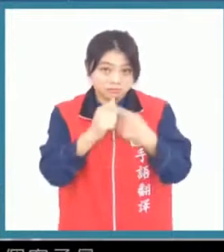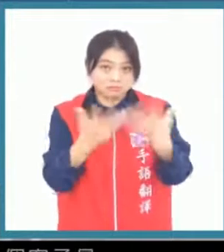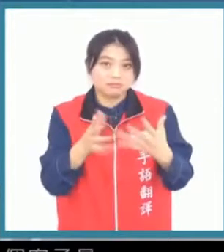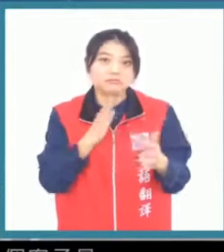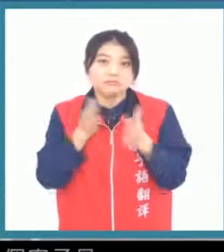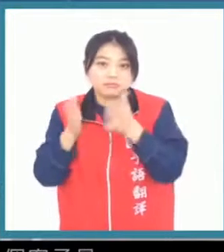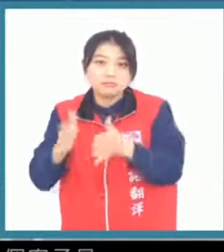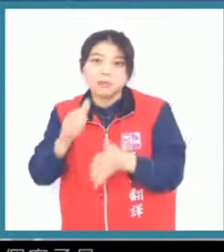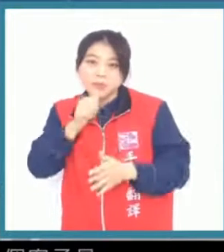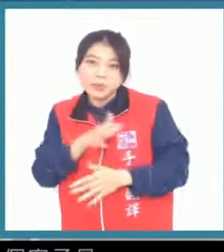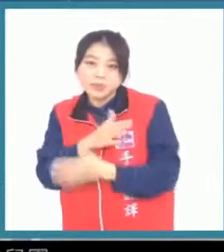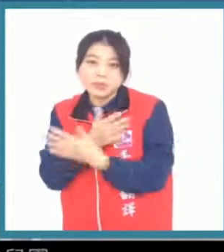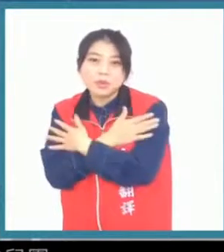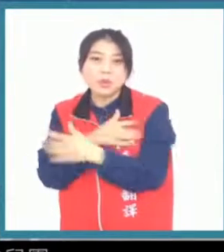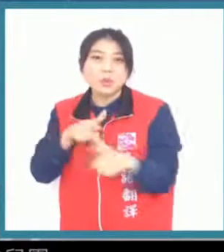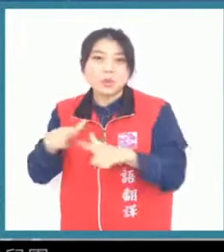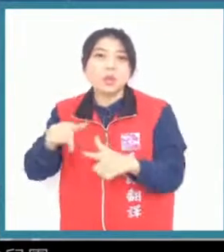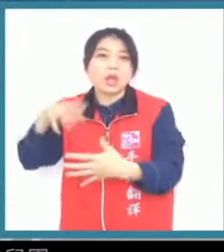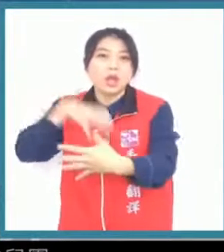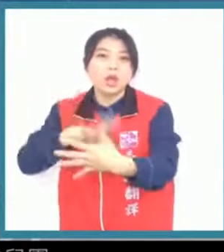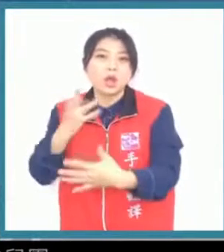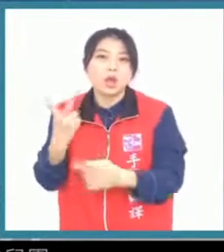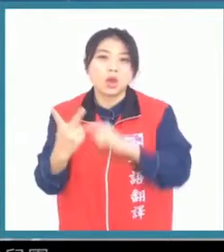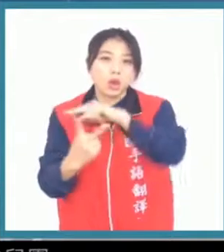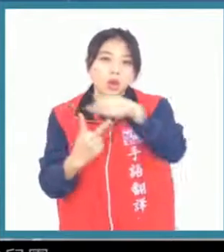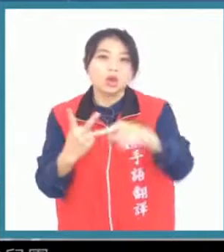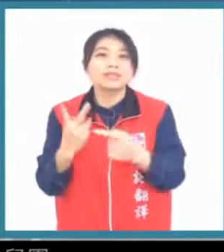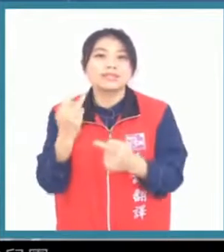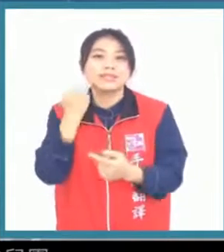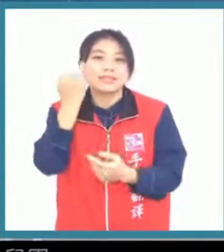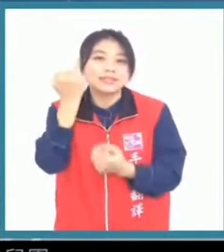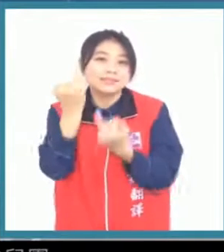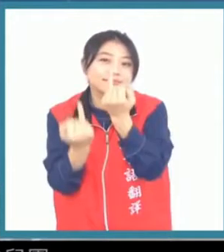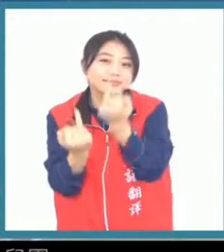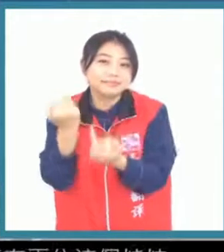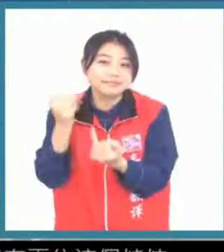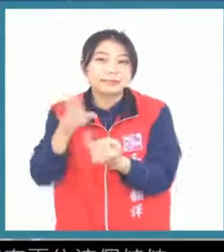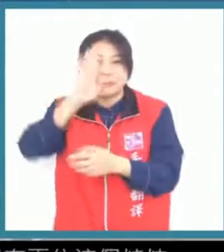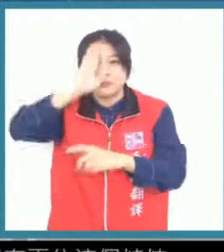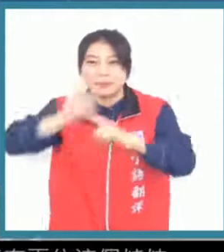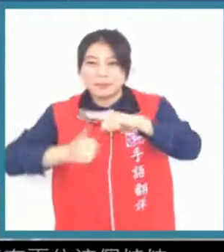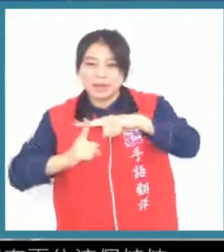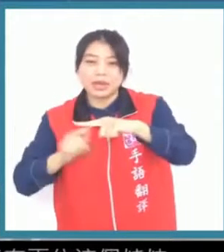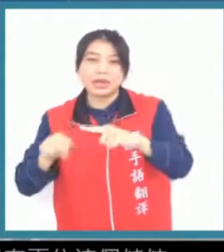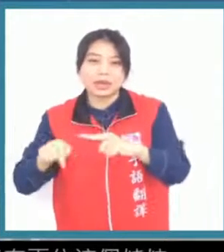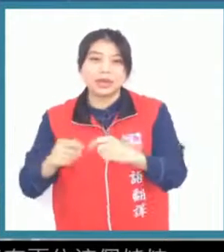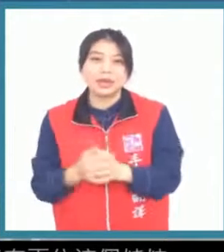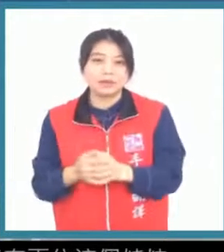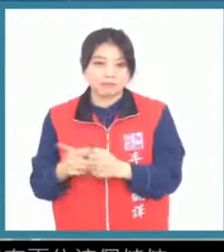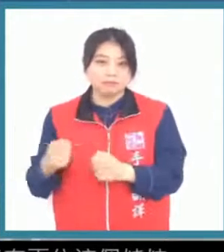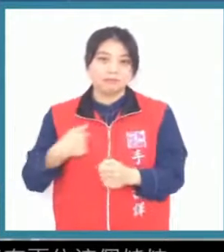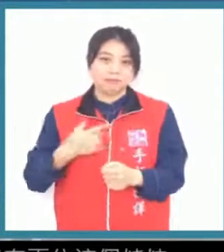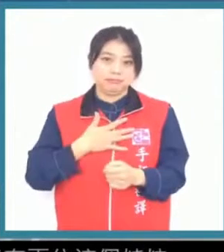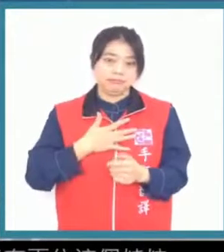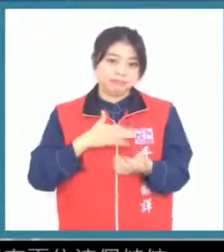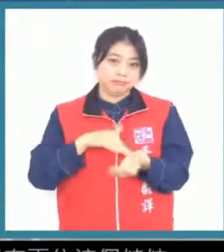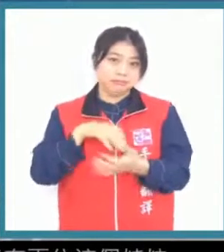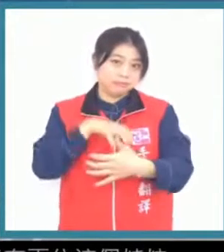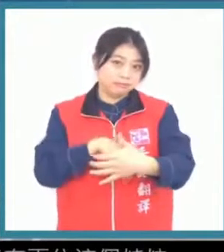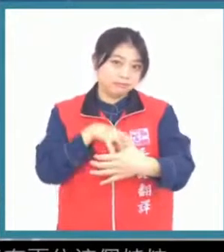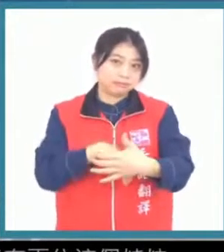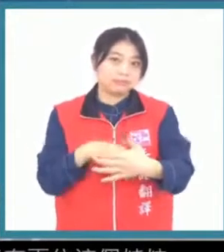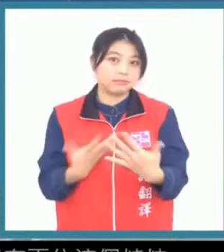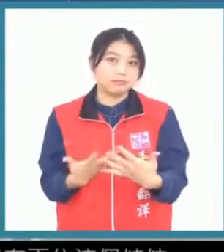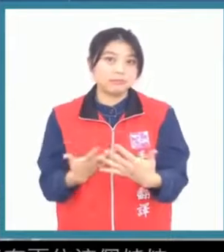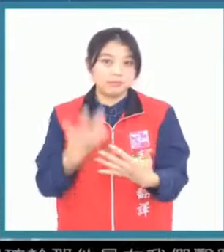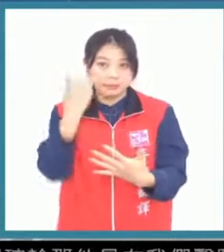园，那么有两位这个姐妹这个确诊，那她是在我们的医院那